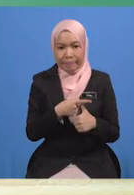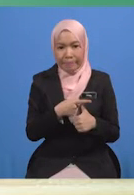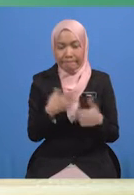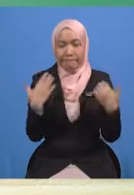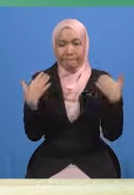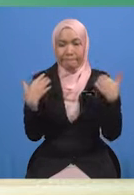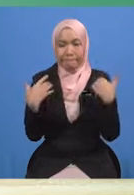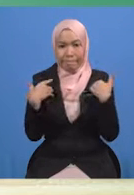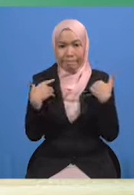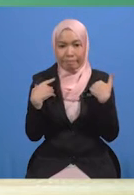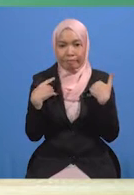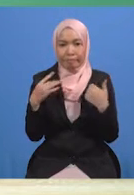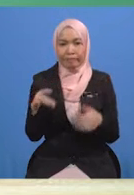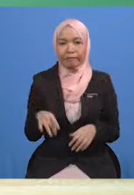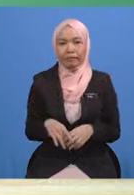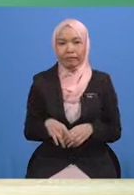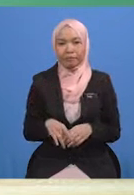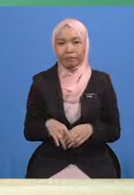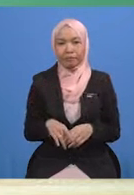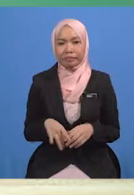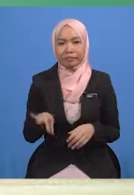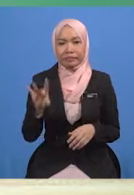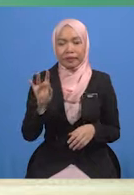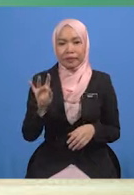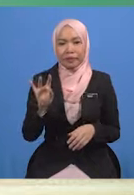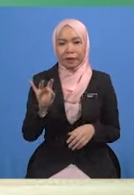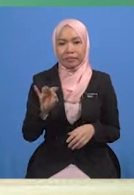8 bentuk muka bumi, iaitu